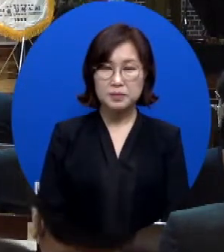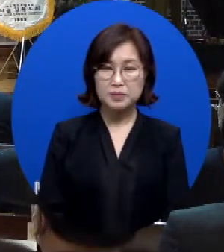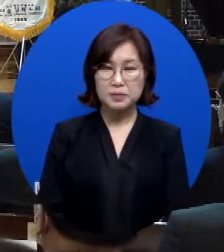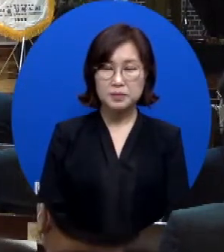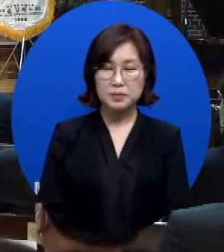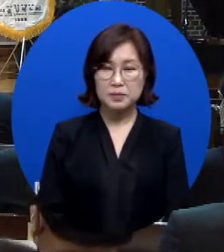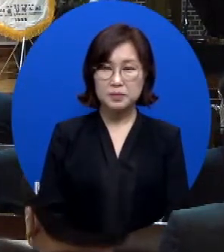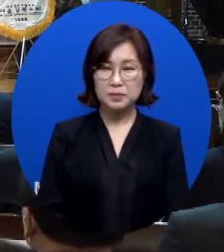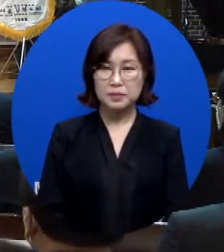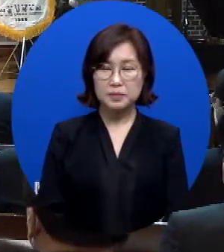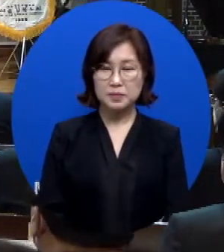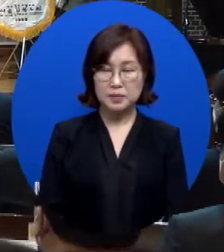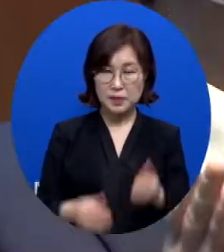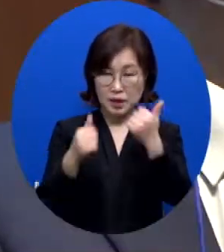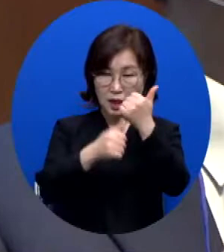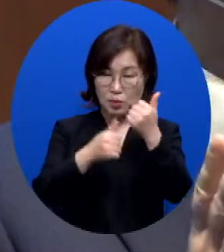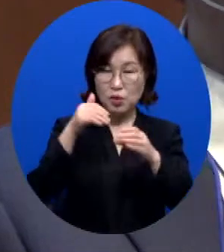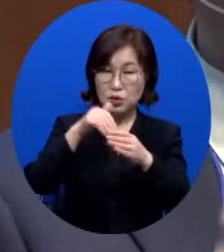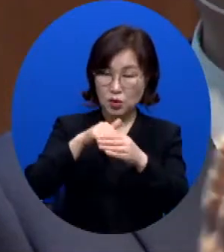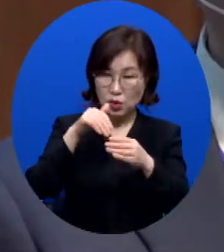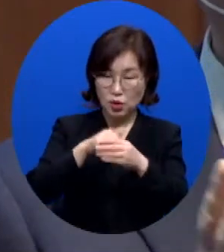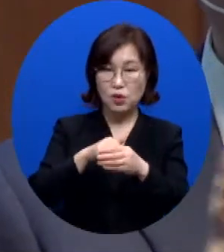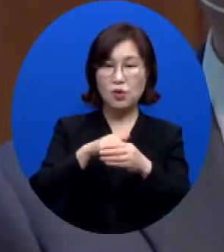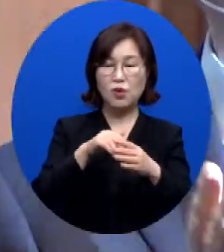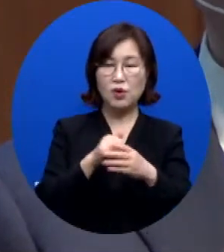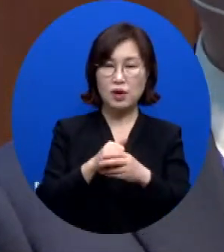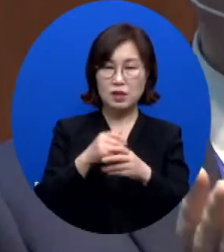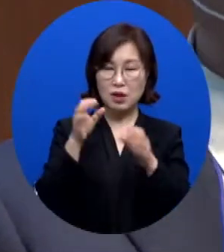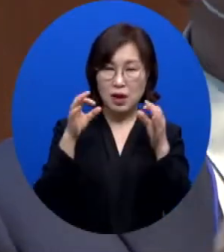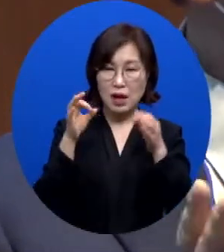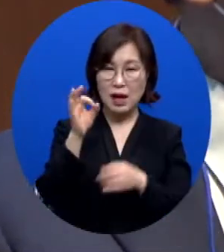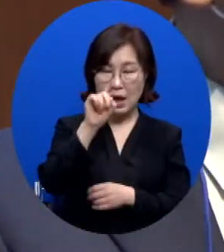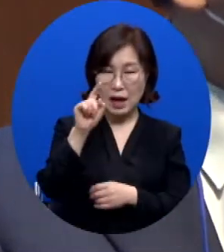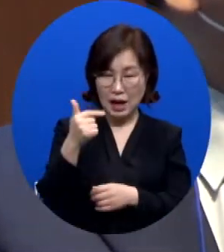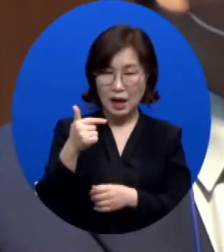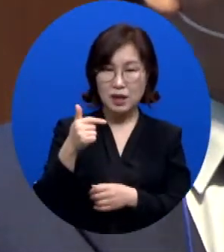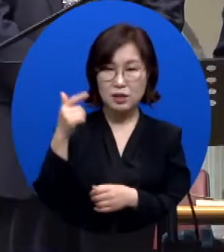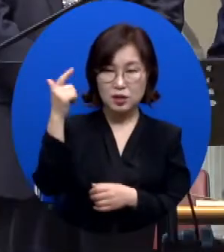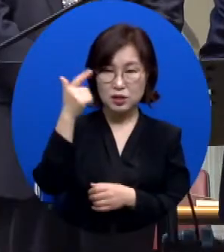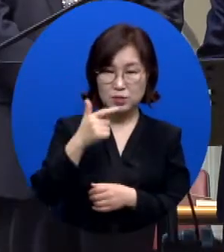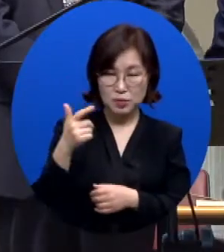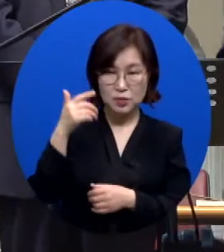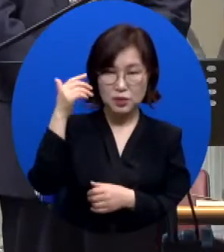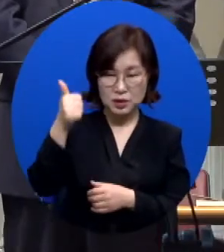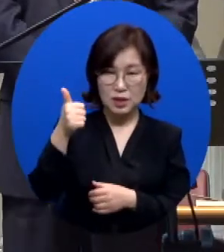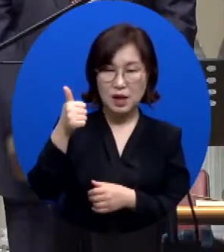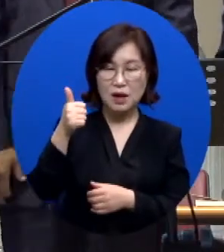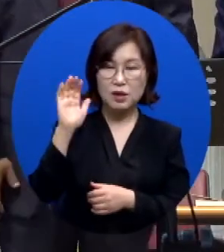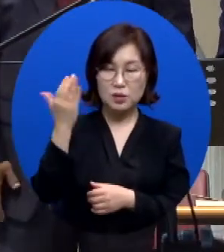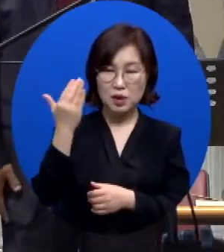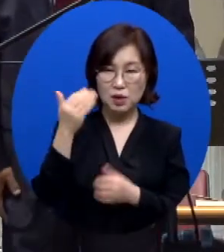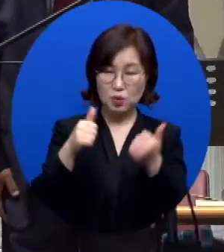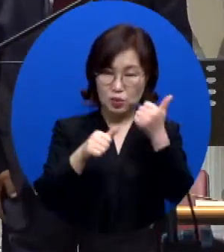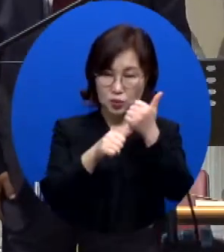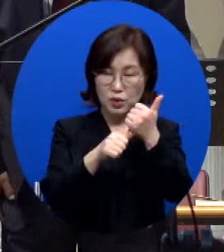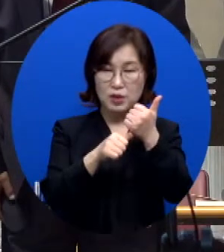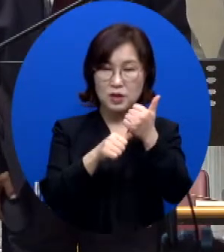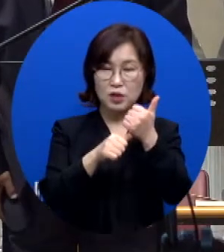개회예배 후 진행한 임원 선거에서 머릿돌교회 안창호 목사가 노회장으로 추대됐으며